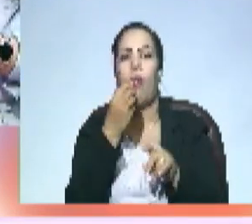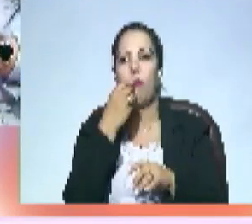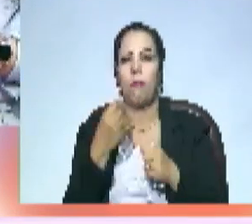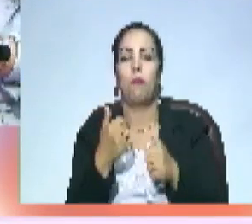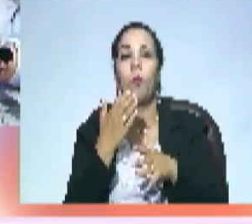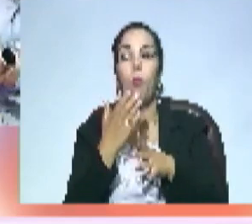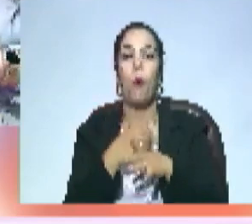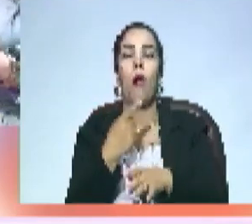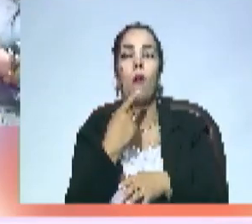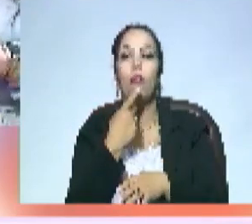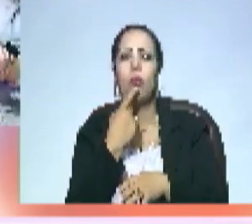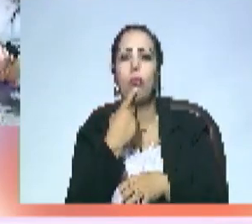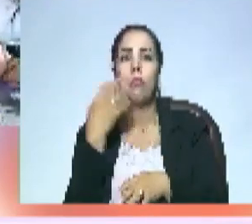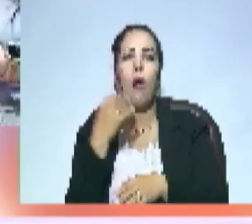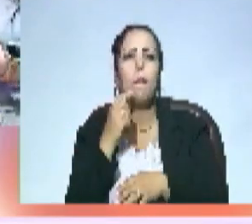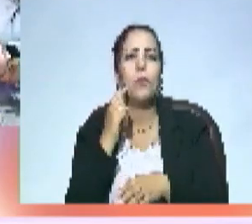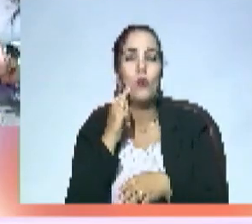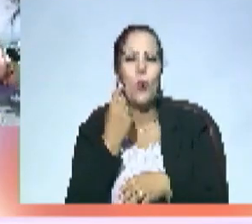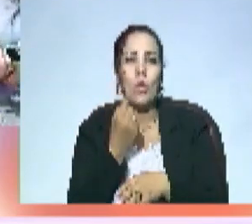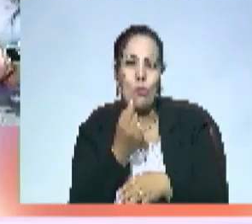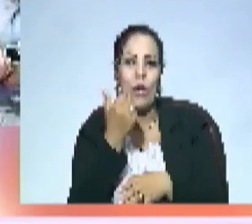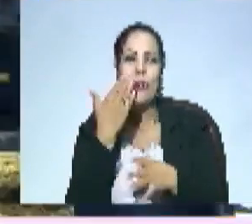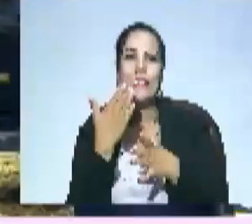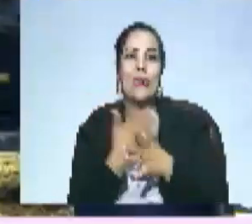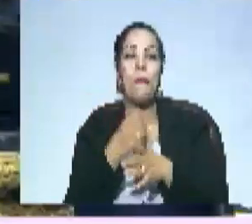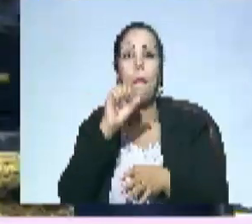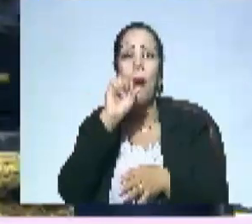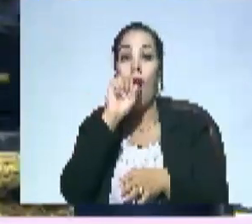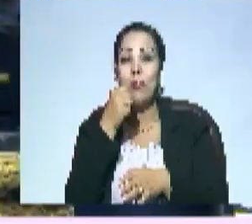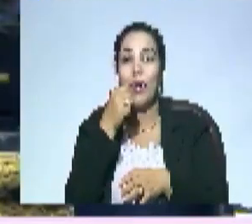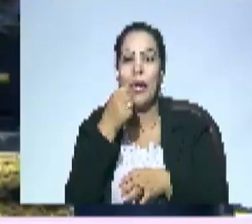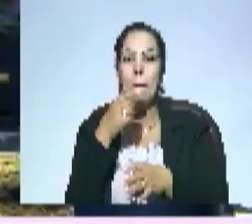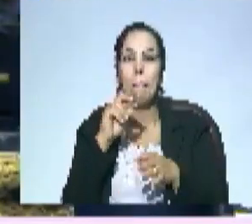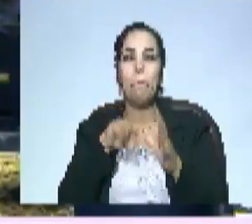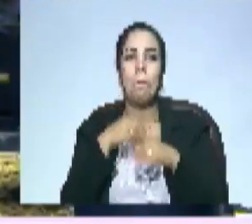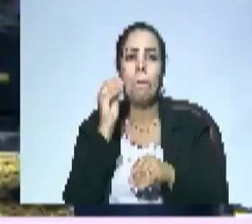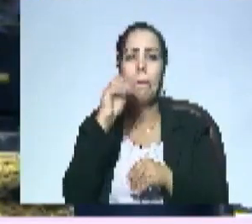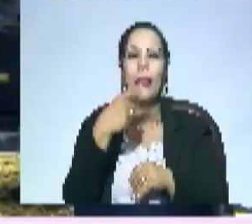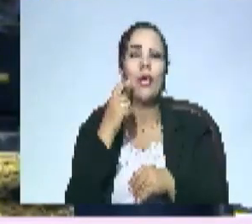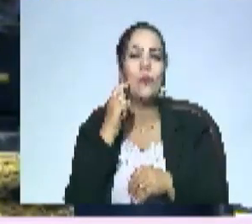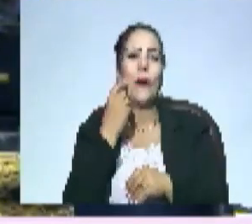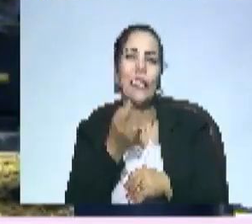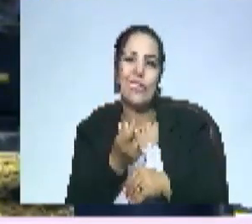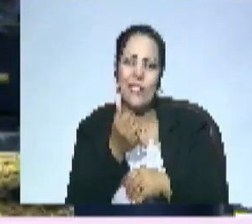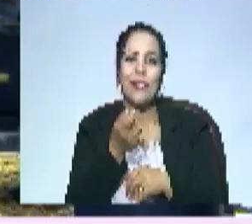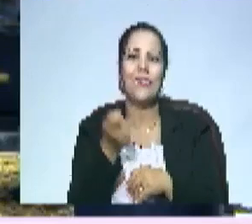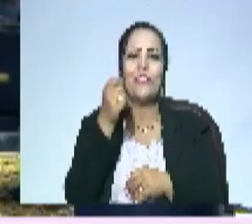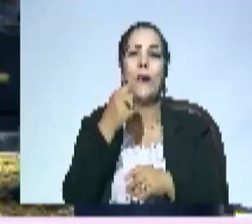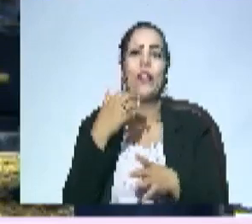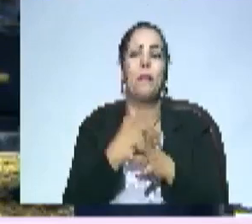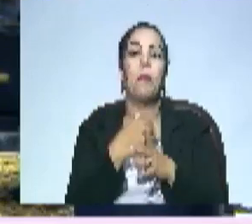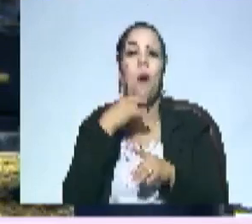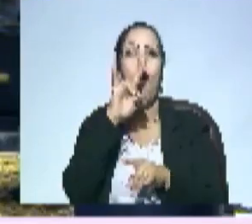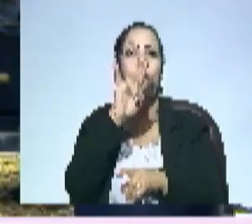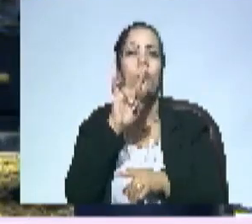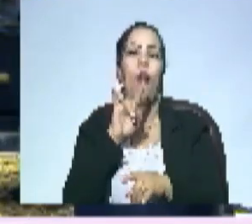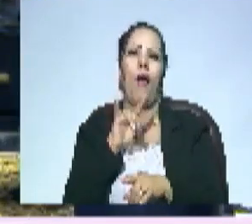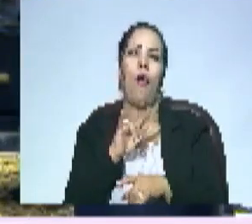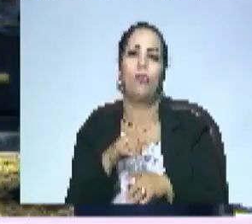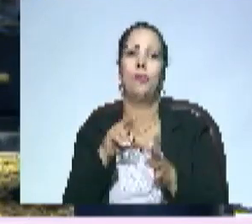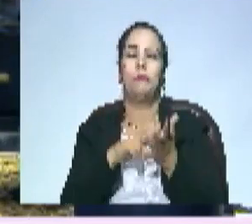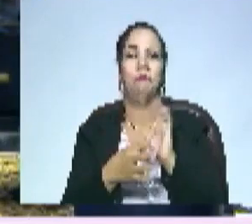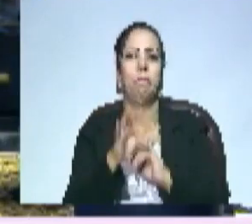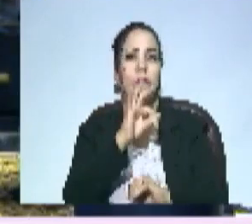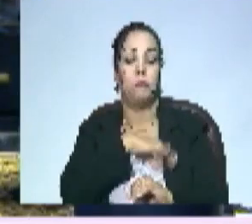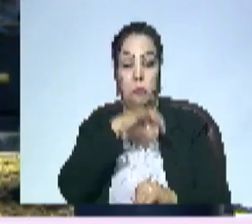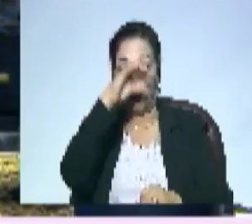والطعم بيسكر شويه لان الجزر بيسكر الكلام وبيخليه 10 على 10 وبيديني قيمه غذائيه ولو